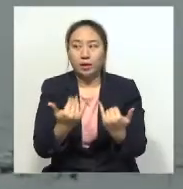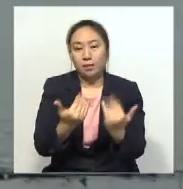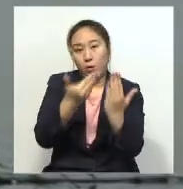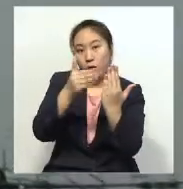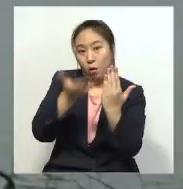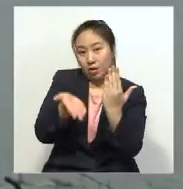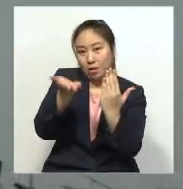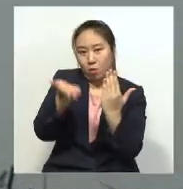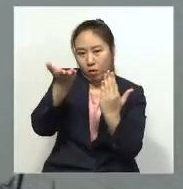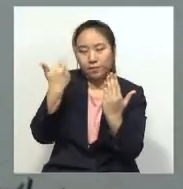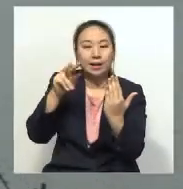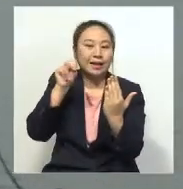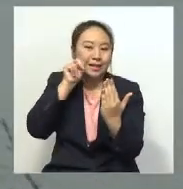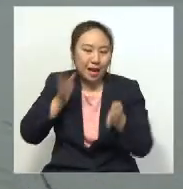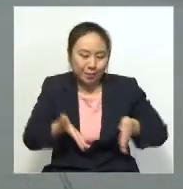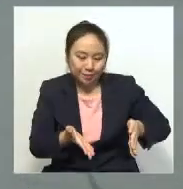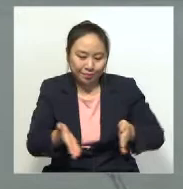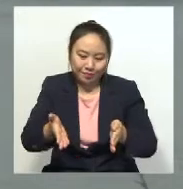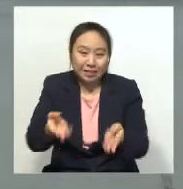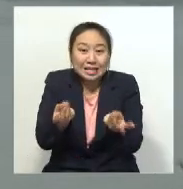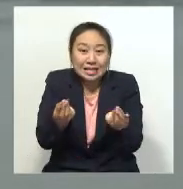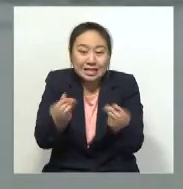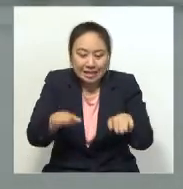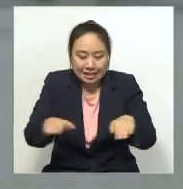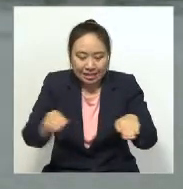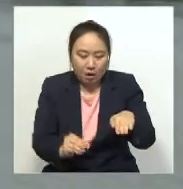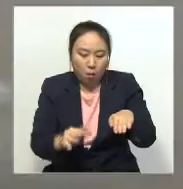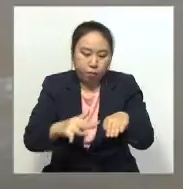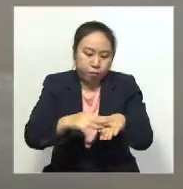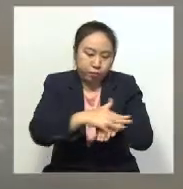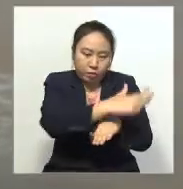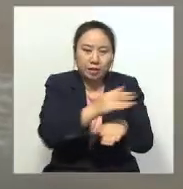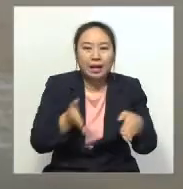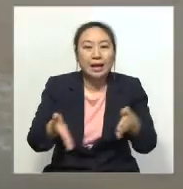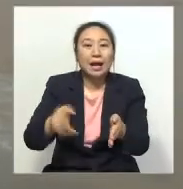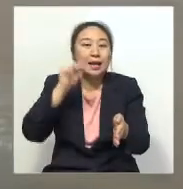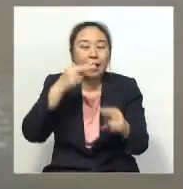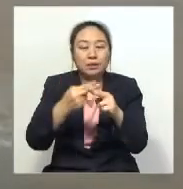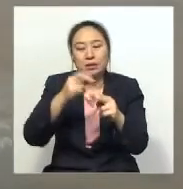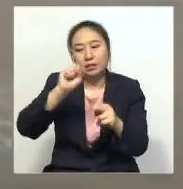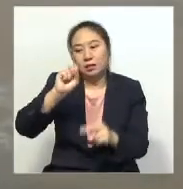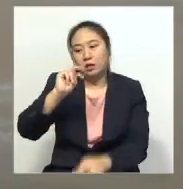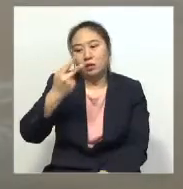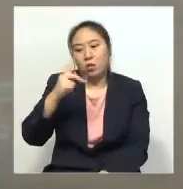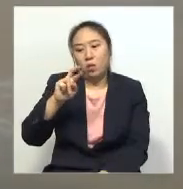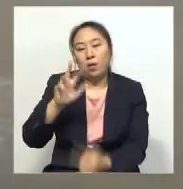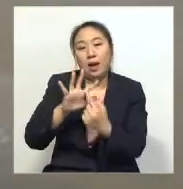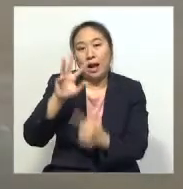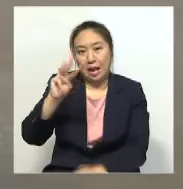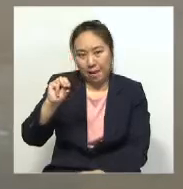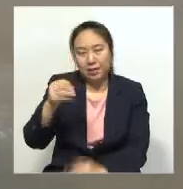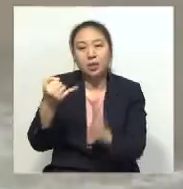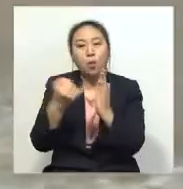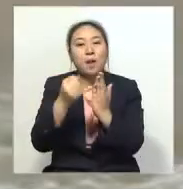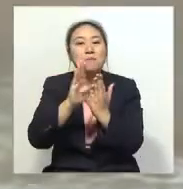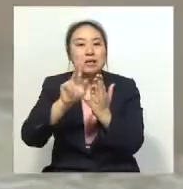บนมีระดับน้ำสูงกว่าระดับตลิ่งในแม่น้ำสงครามจังหวัดสกลนครอำเภอเซกาจังหวัด